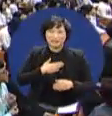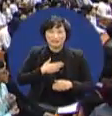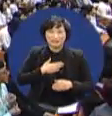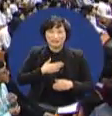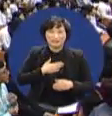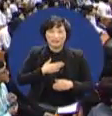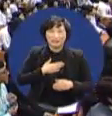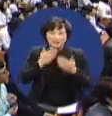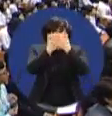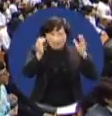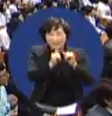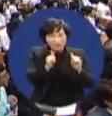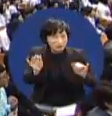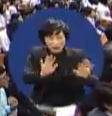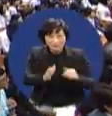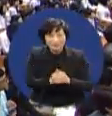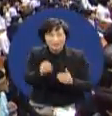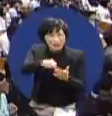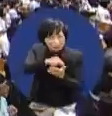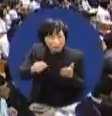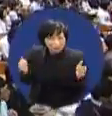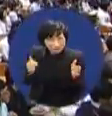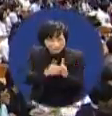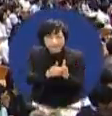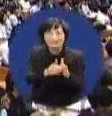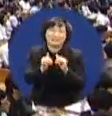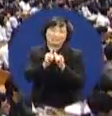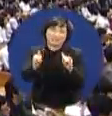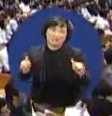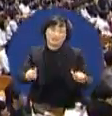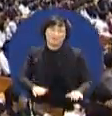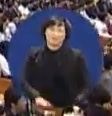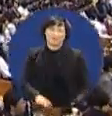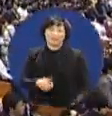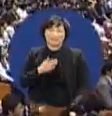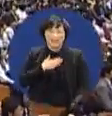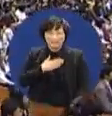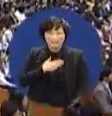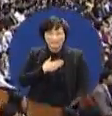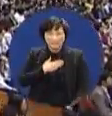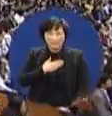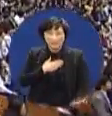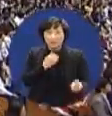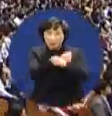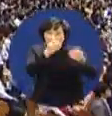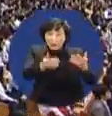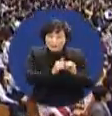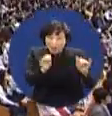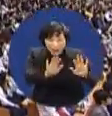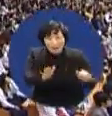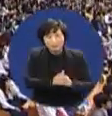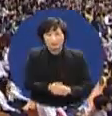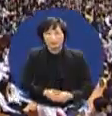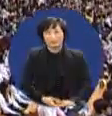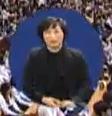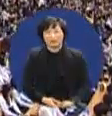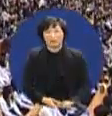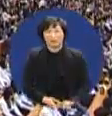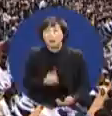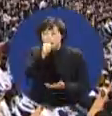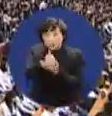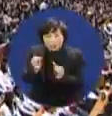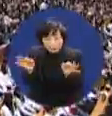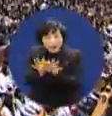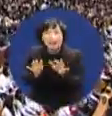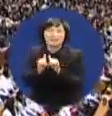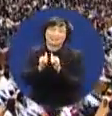아니라 갚아버린 사람이다. 나는 용서받은 사람이 아니라